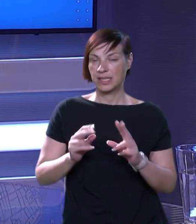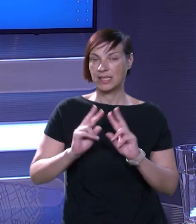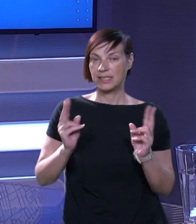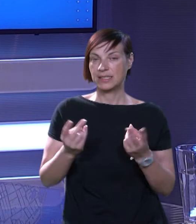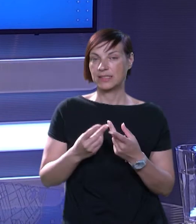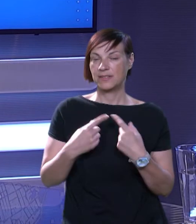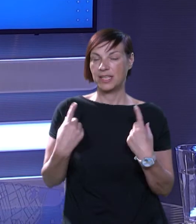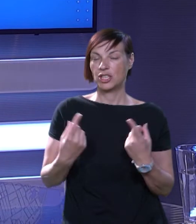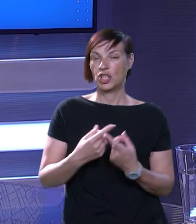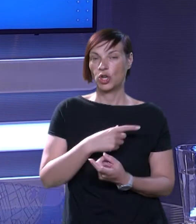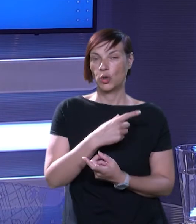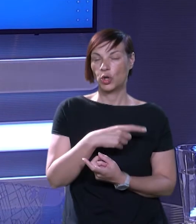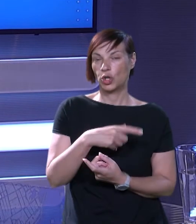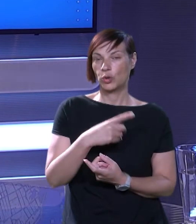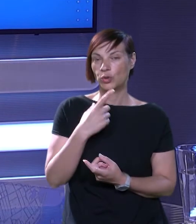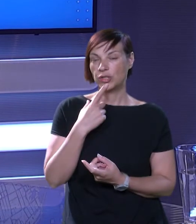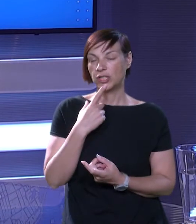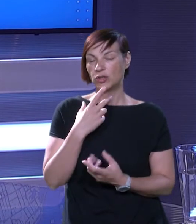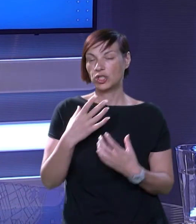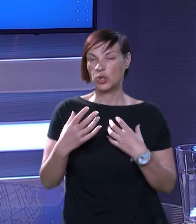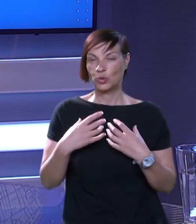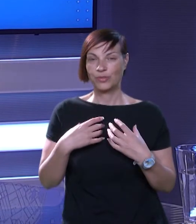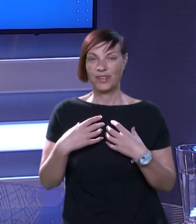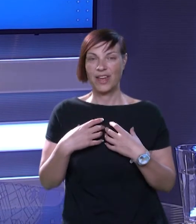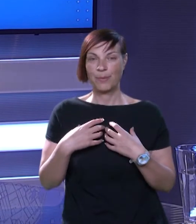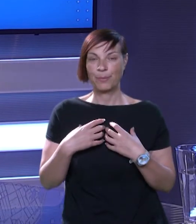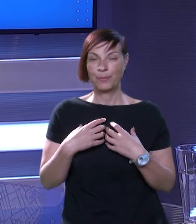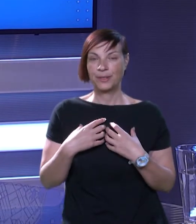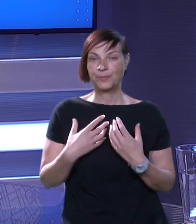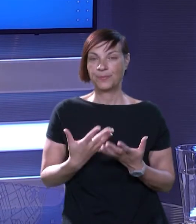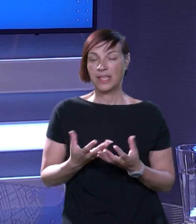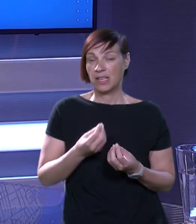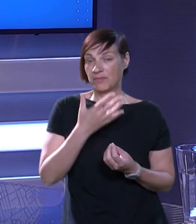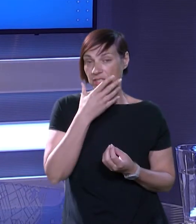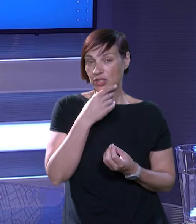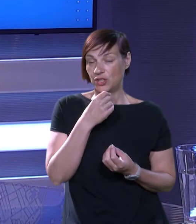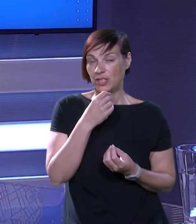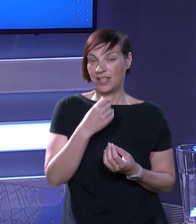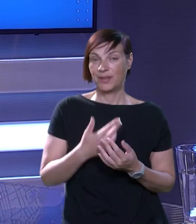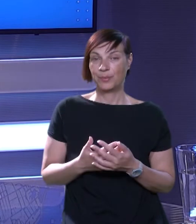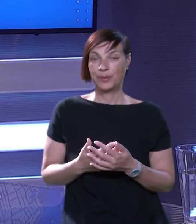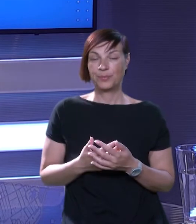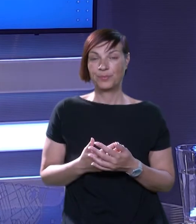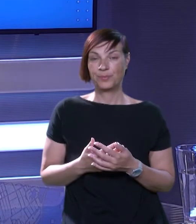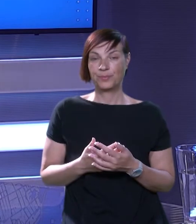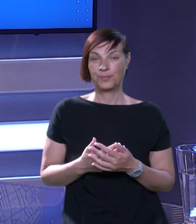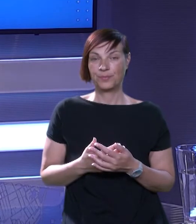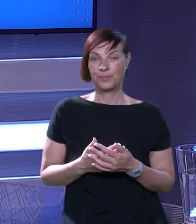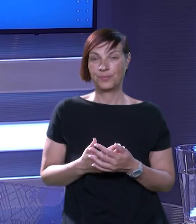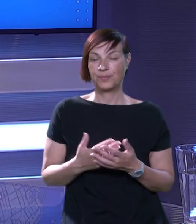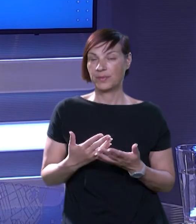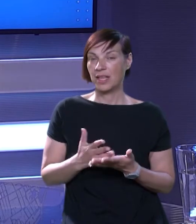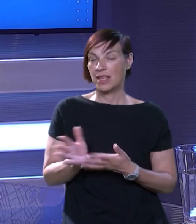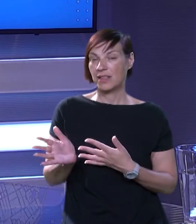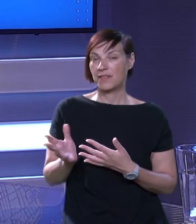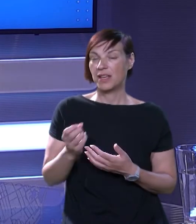Svijet oko ljudi koji su u drami je često lijep. Znaš,